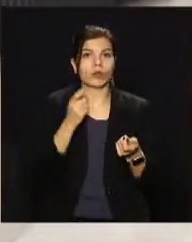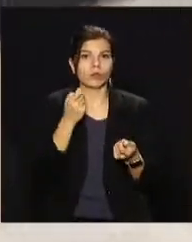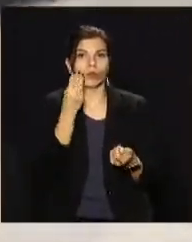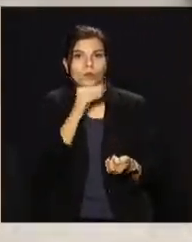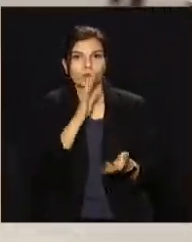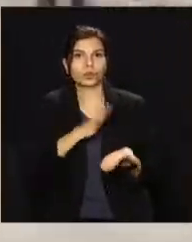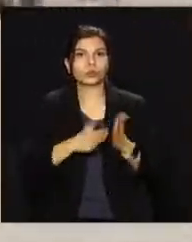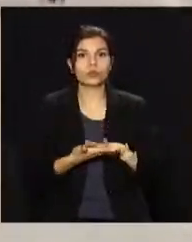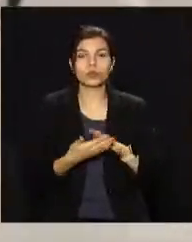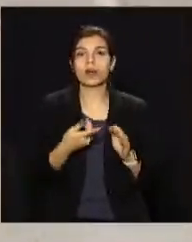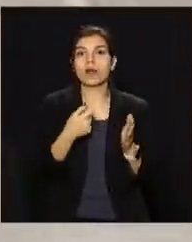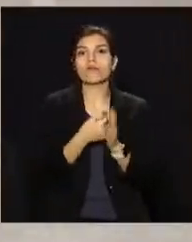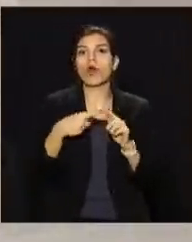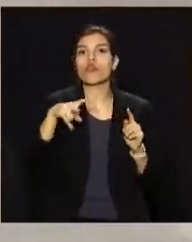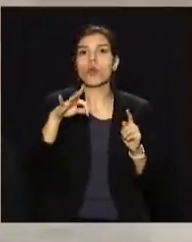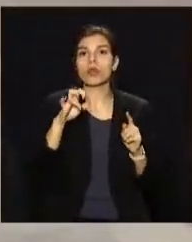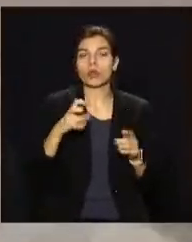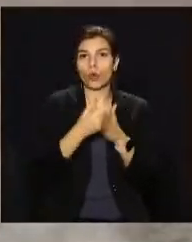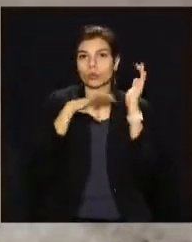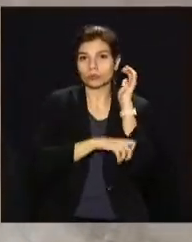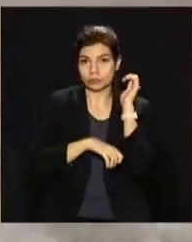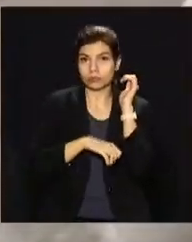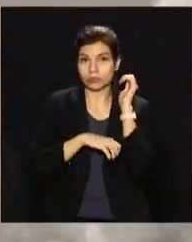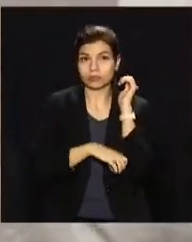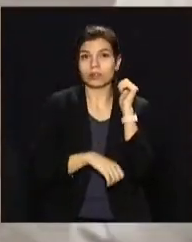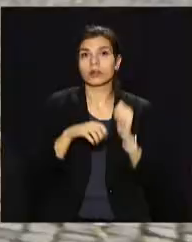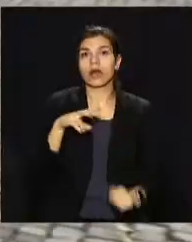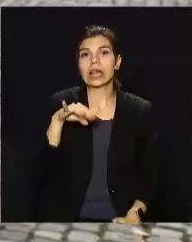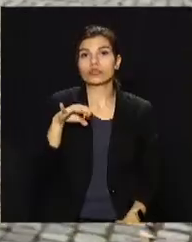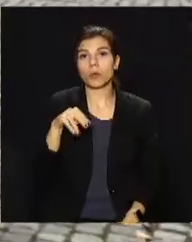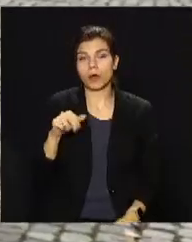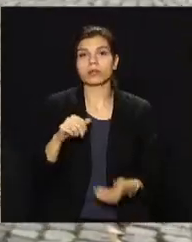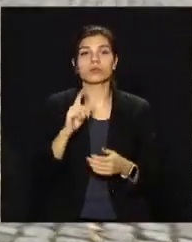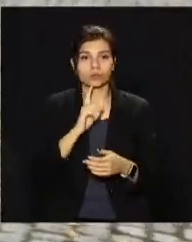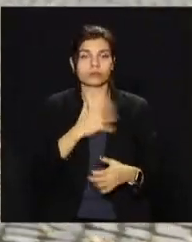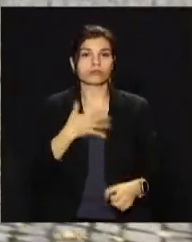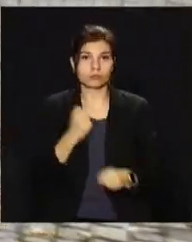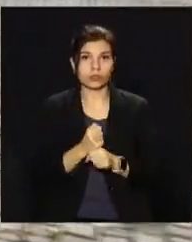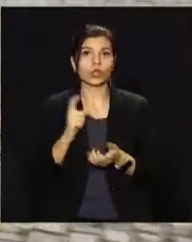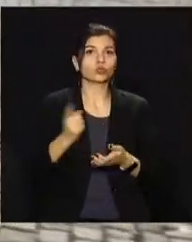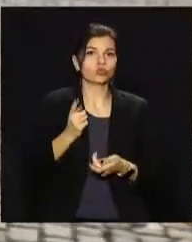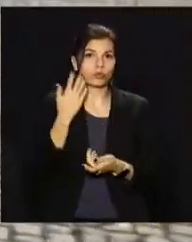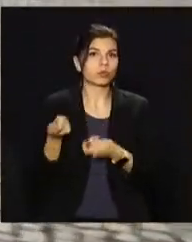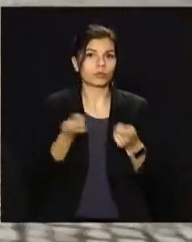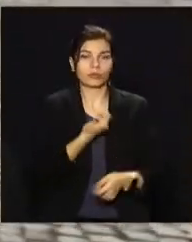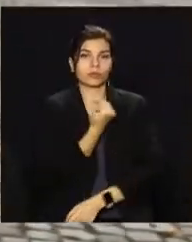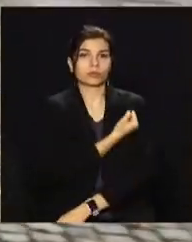локдаун ввели до кінця листопада, проте планують продовжити його як мінімум до кінця року. Вікторія Вахрушина, Євген Коденцов,